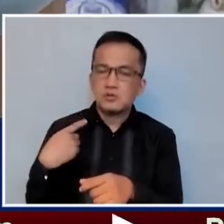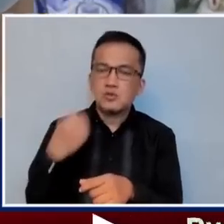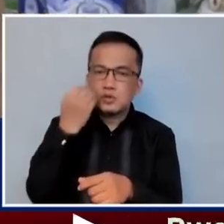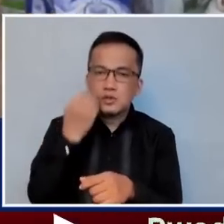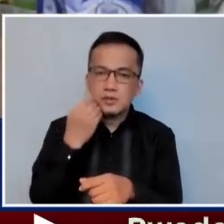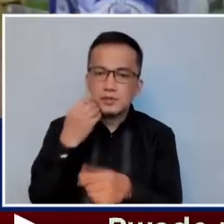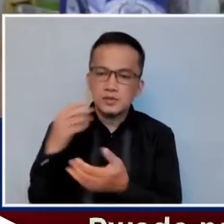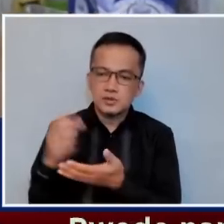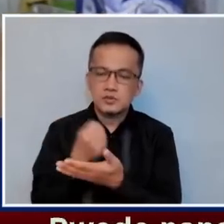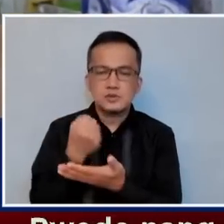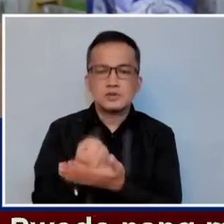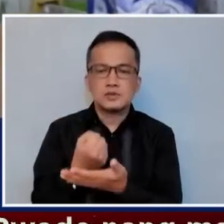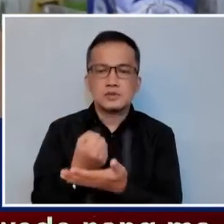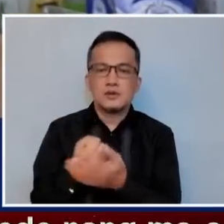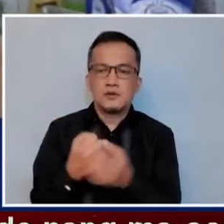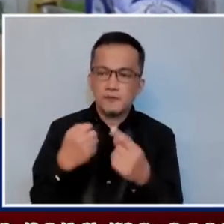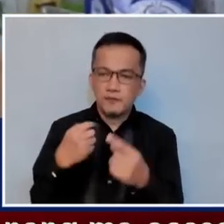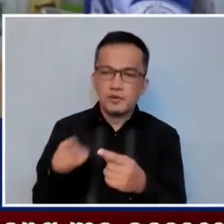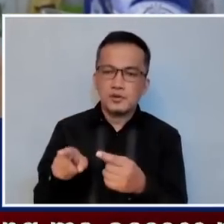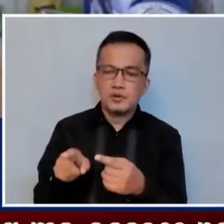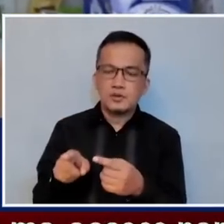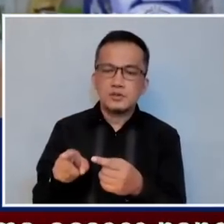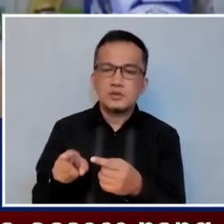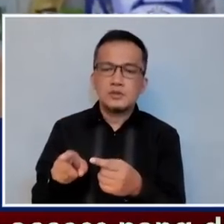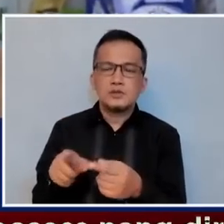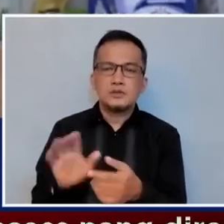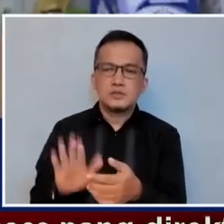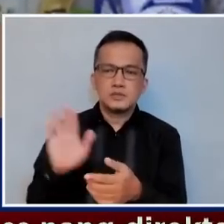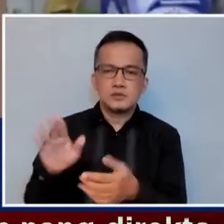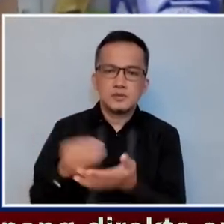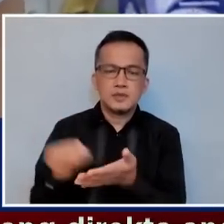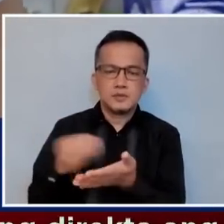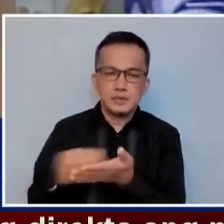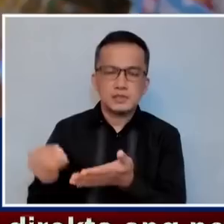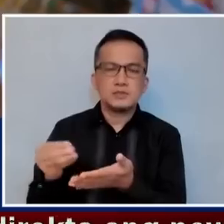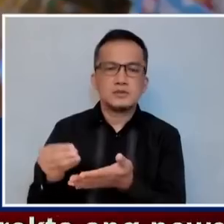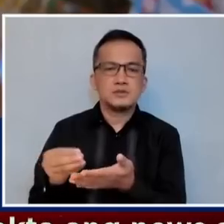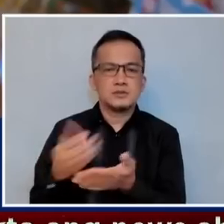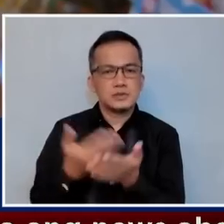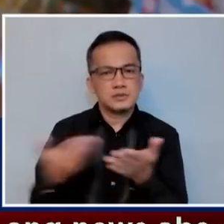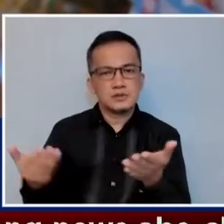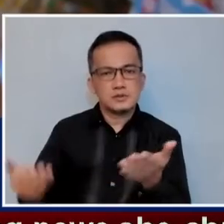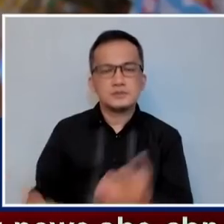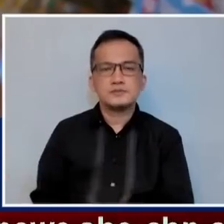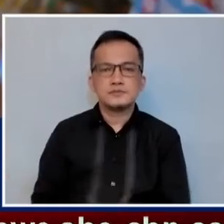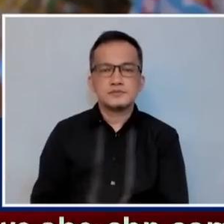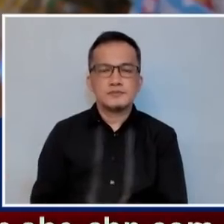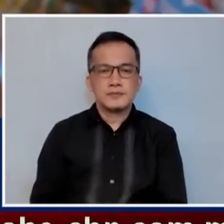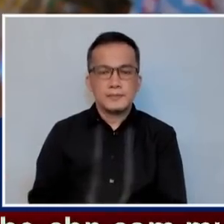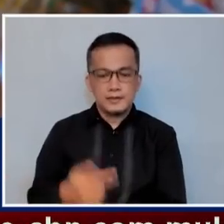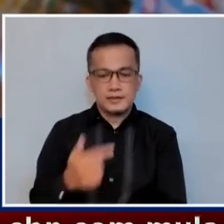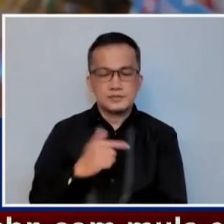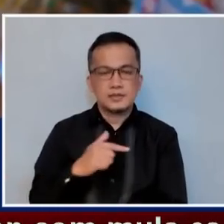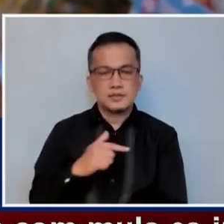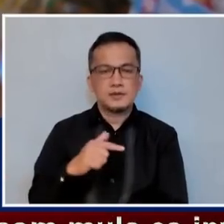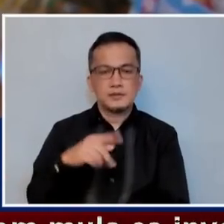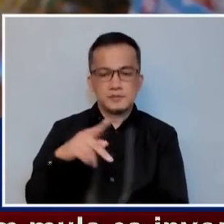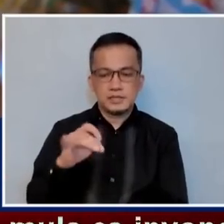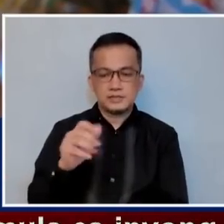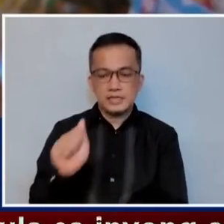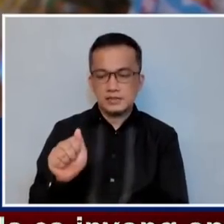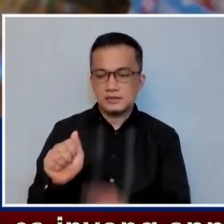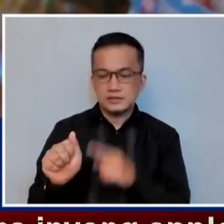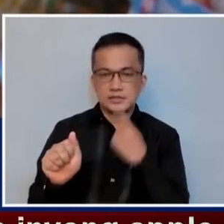income nila para doon sa mga purchases nila ng goods. Ayon sa Philippine Statistics Authority, umakyat